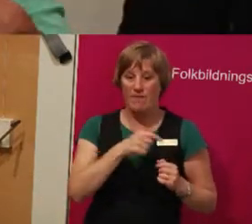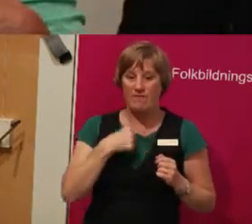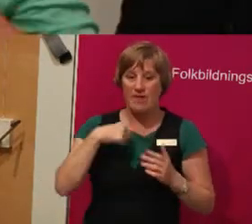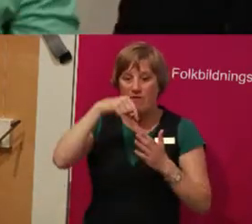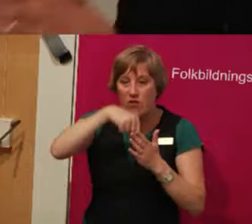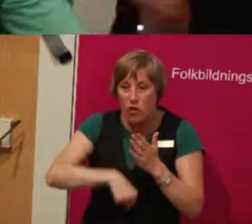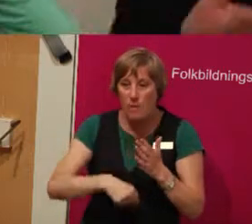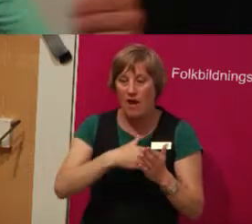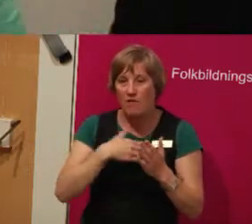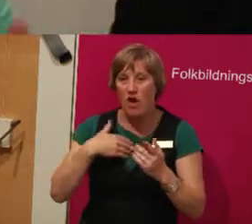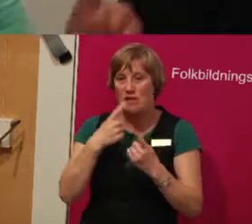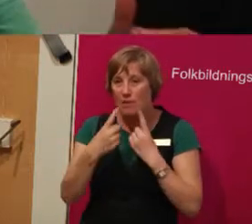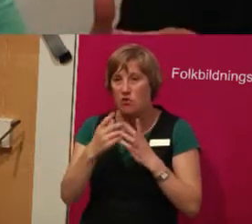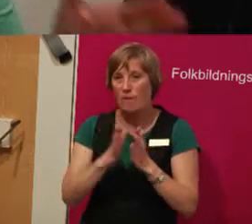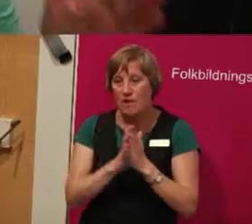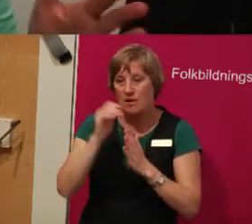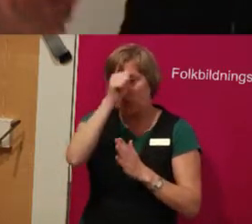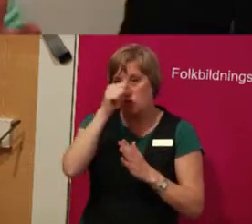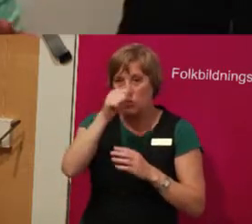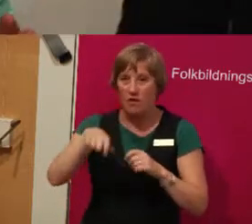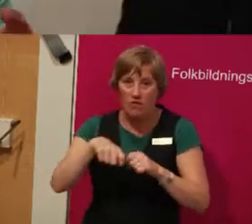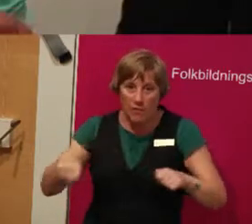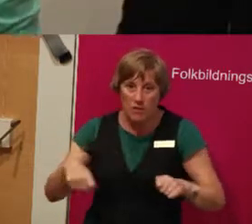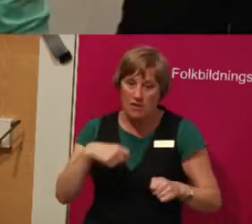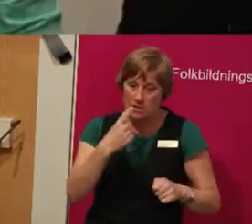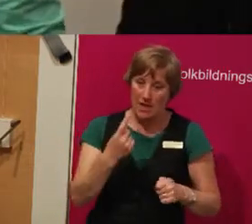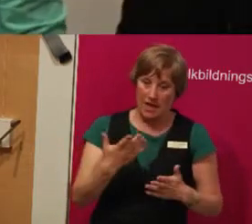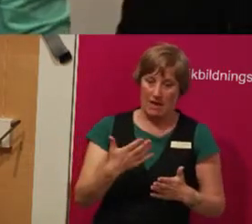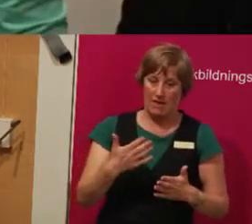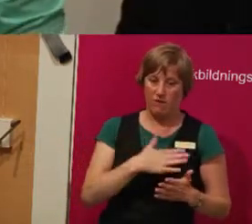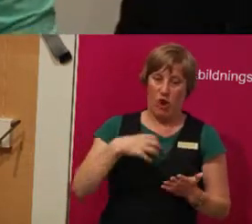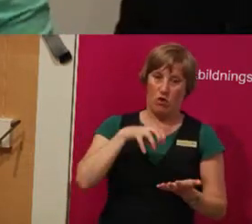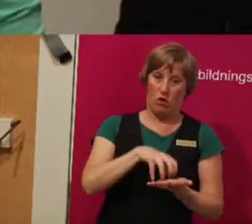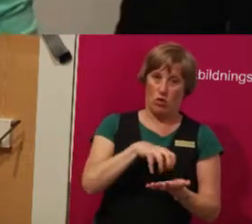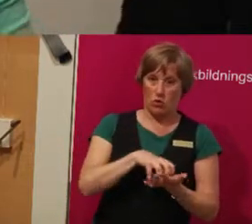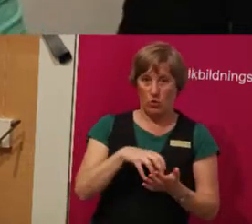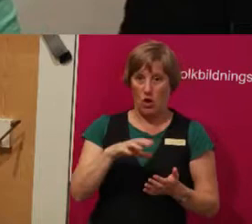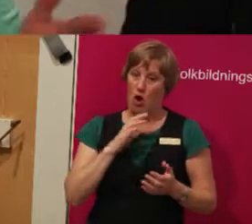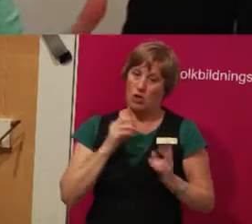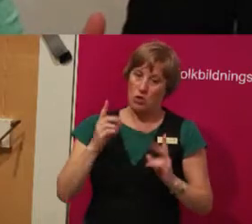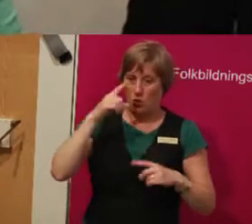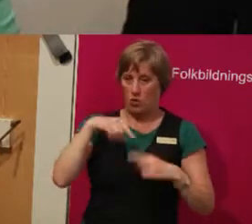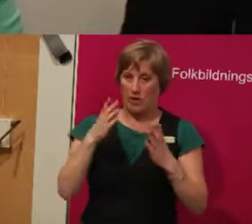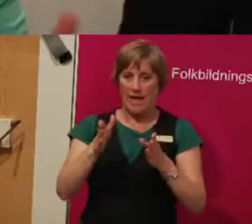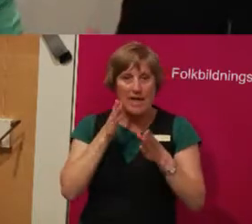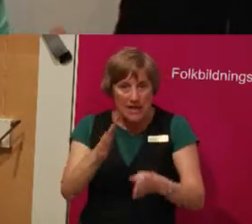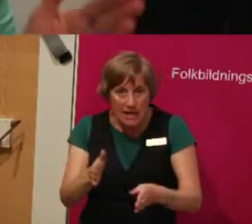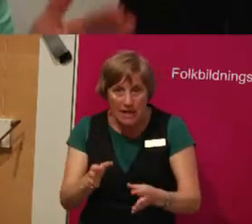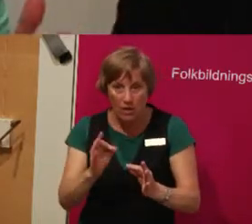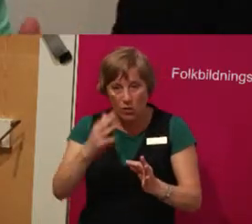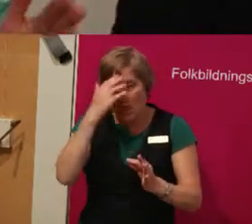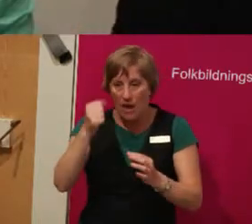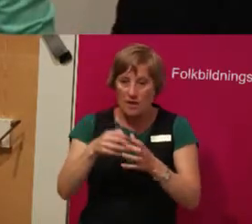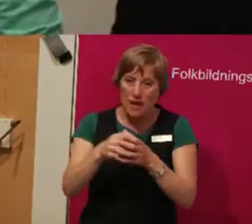vårt samtal med studieförbunden och säga att det här är kommunens inriktning på kulturen i Jönköpings kommun. Hur kan vi samverka i det? Hur